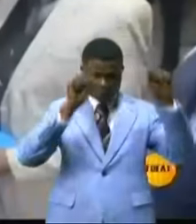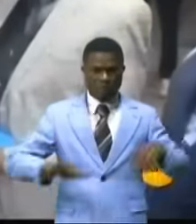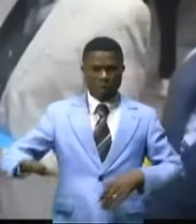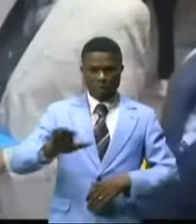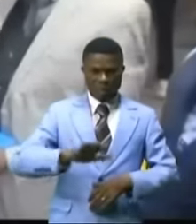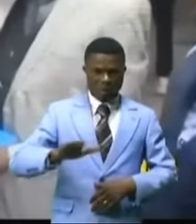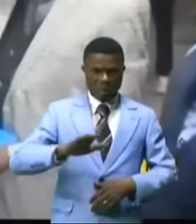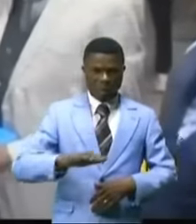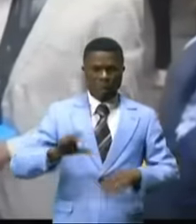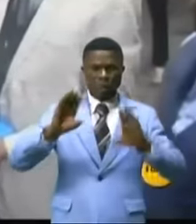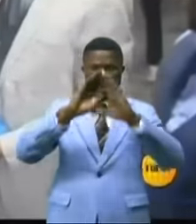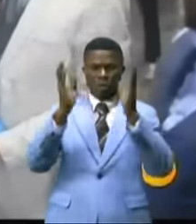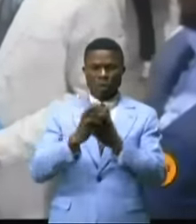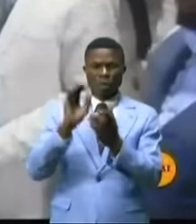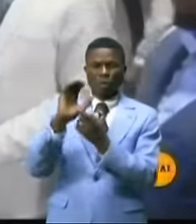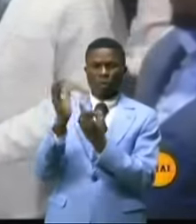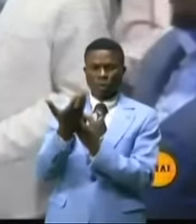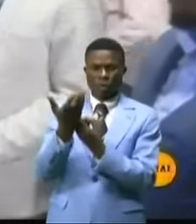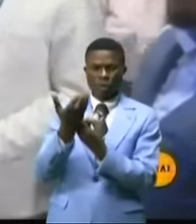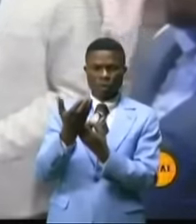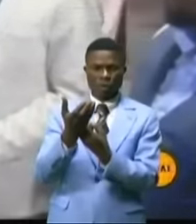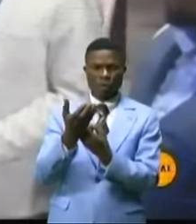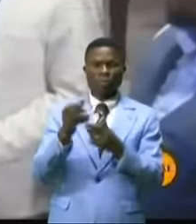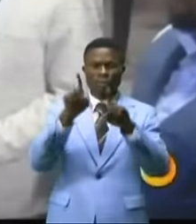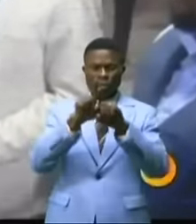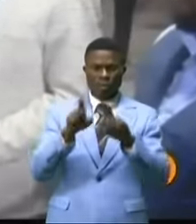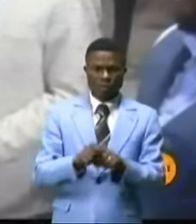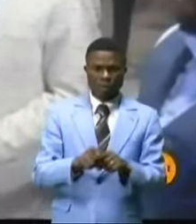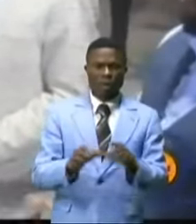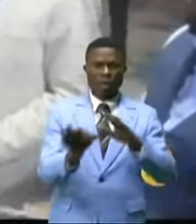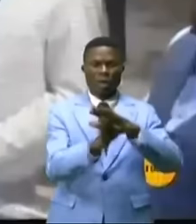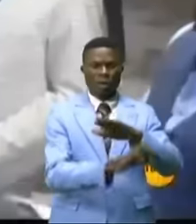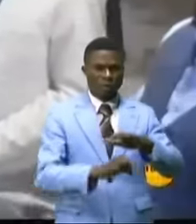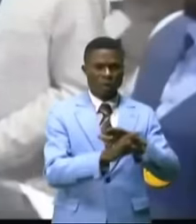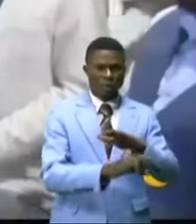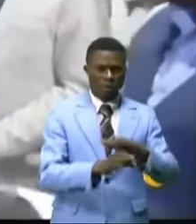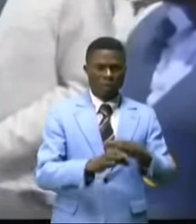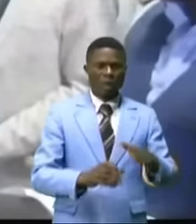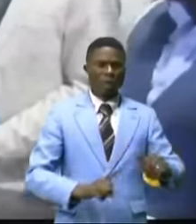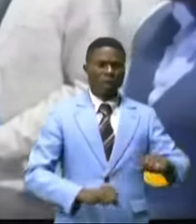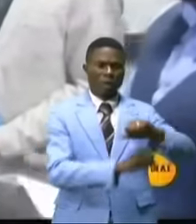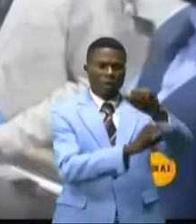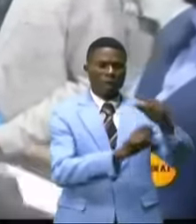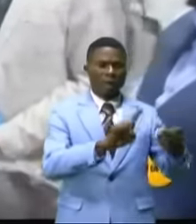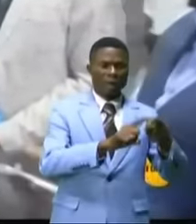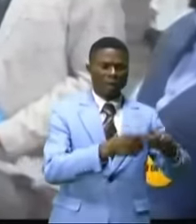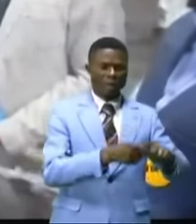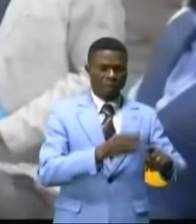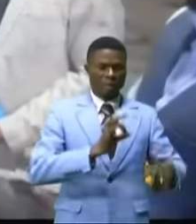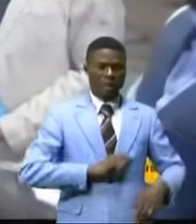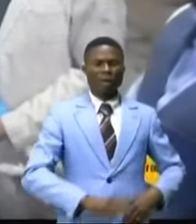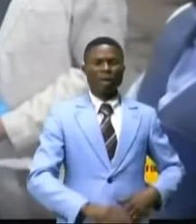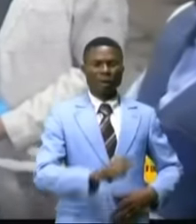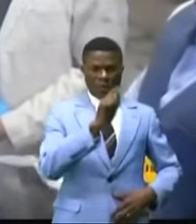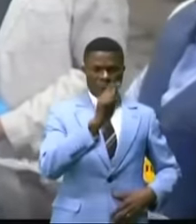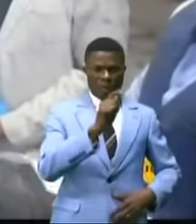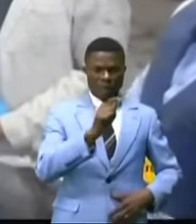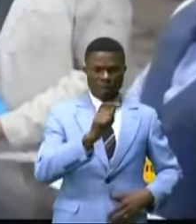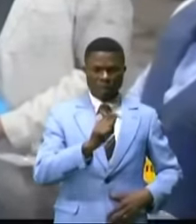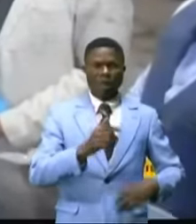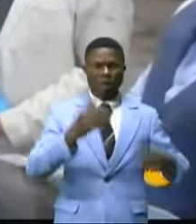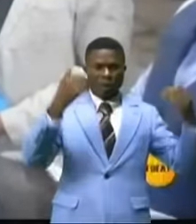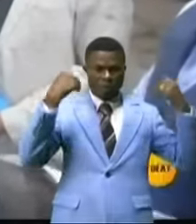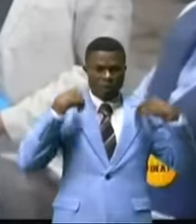République au Collège culturel, Eddy Lukuna, et la Fondation Les Compagnons d'Étienne Tshisekedi FOSEC, coordonnée par